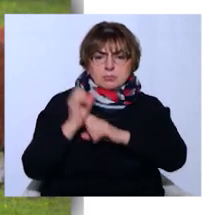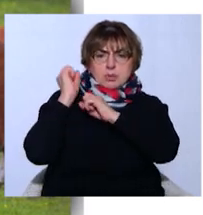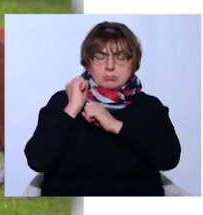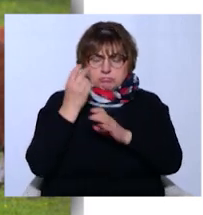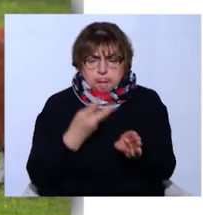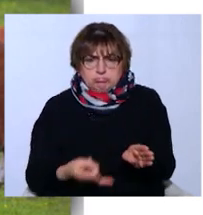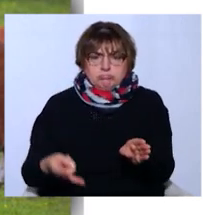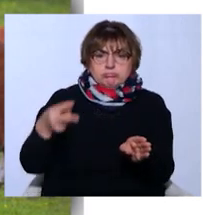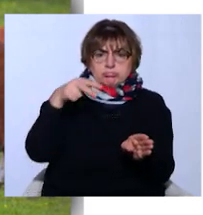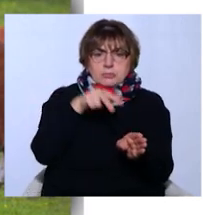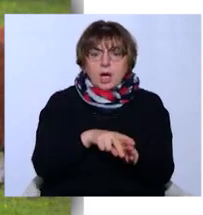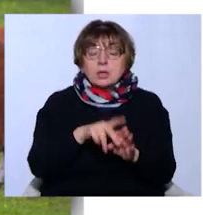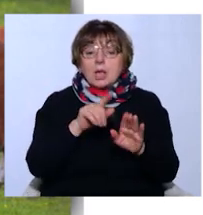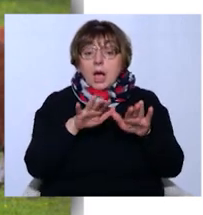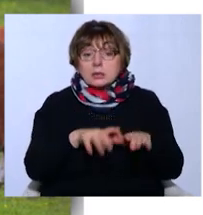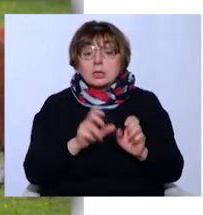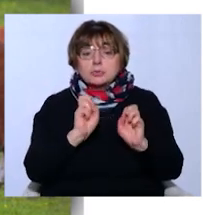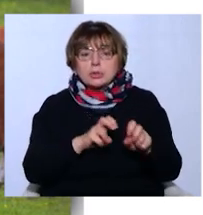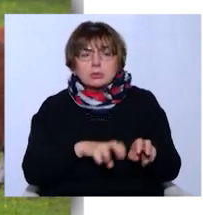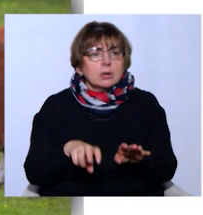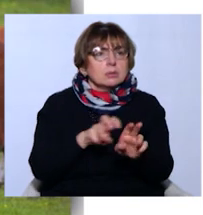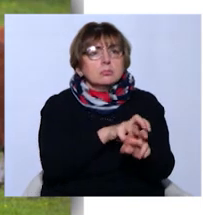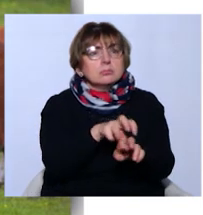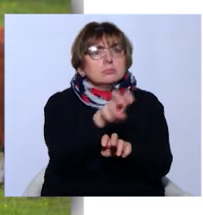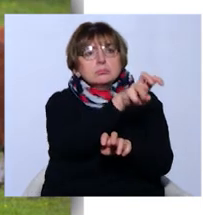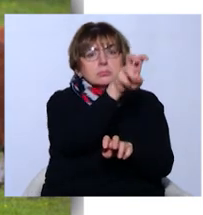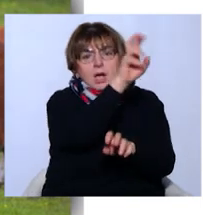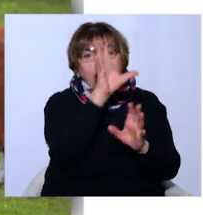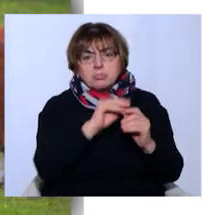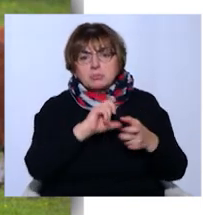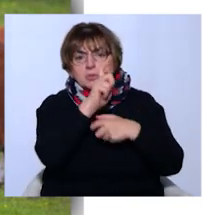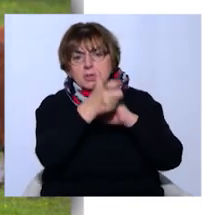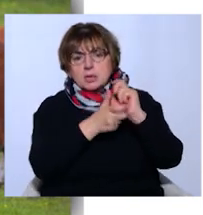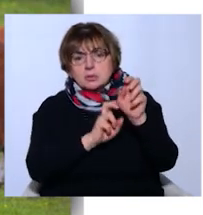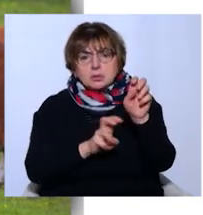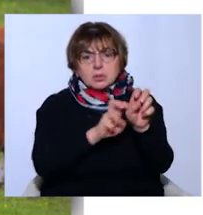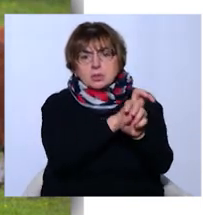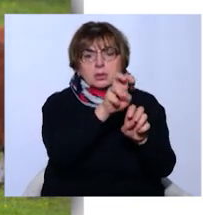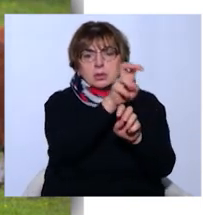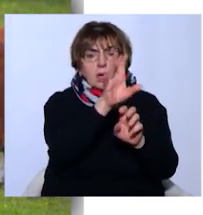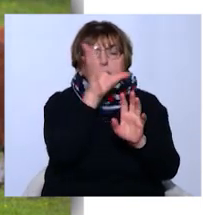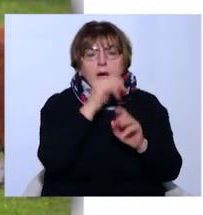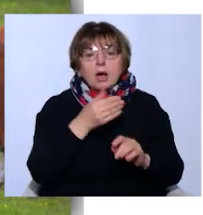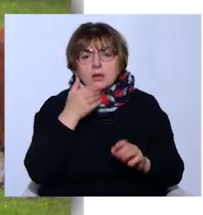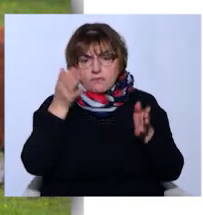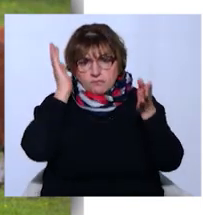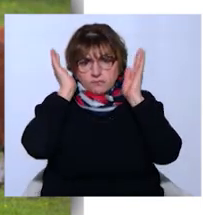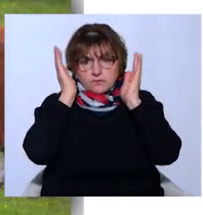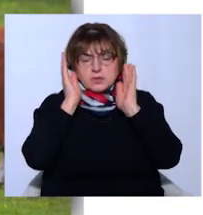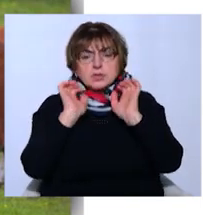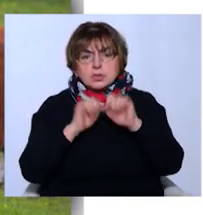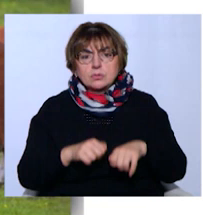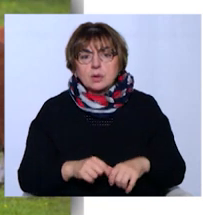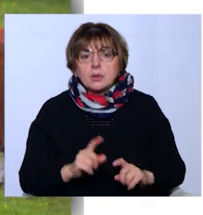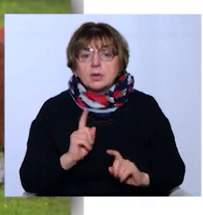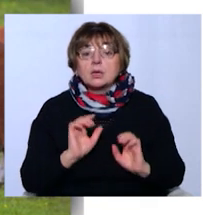თანაც ისეთ ადგილებზე შეუძლია იაროს, აი სადაც ბილიკებია, ვიწრო ადგილებია, იქაც გადაადგილდება ადვილად ვირი.